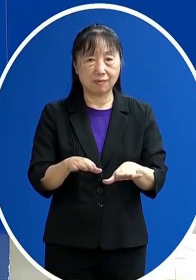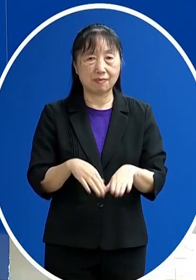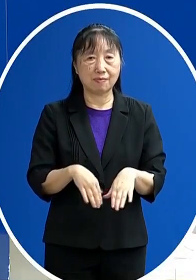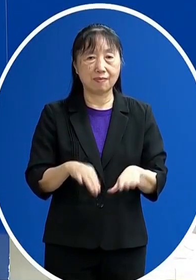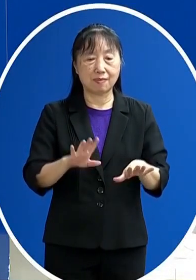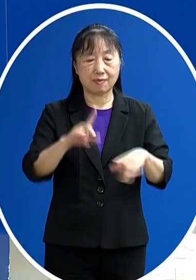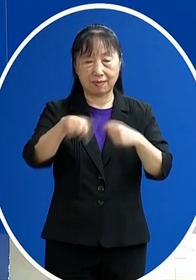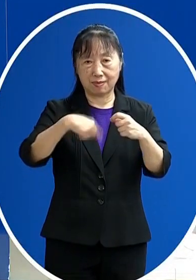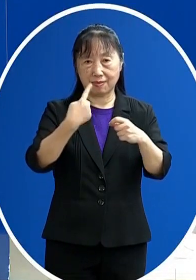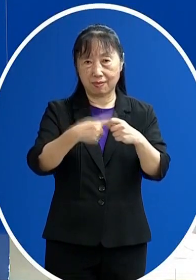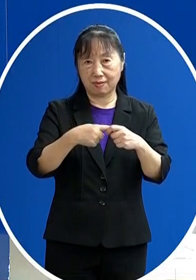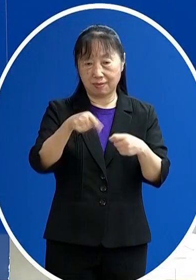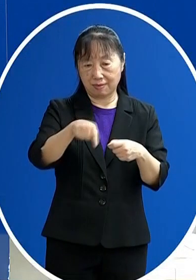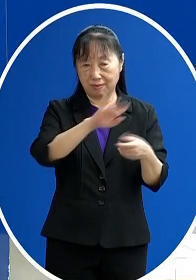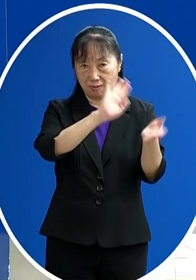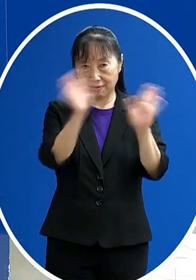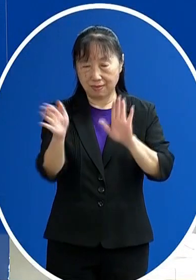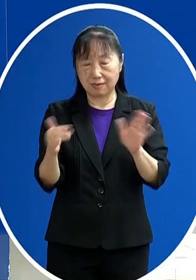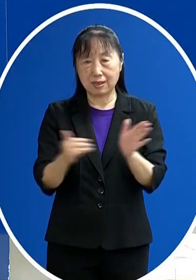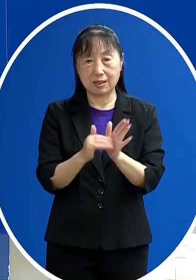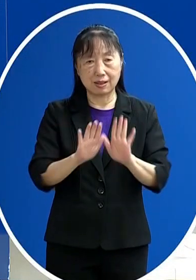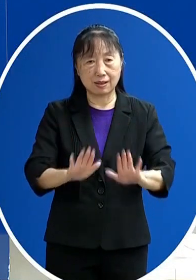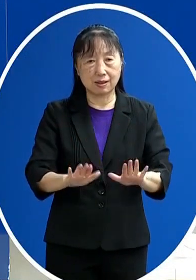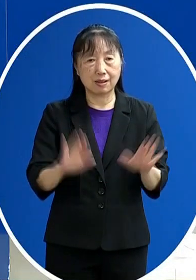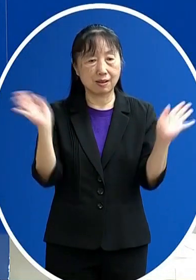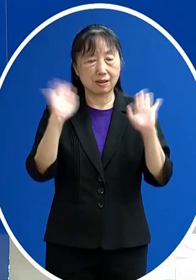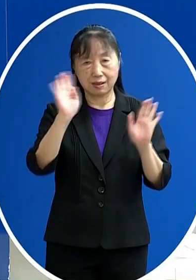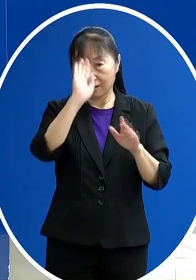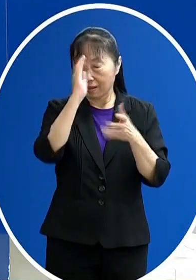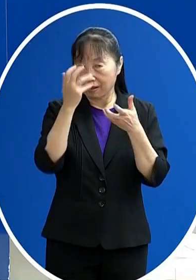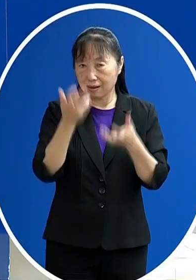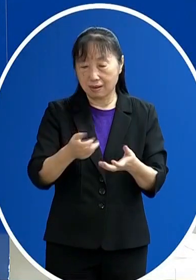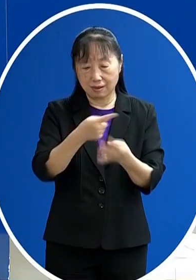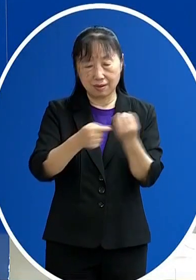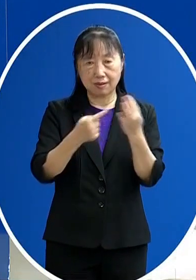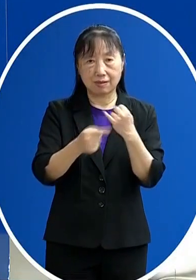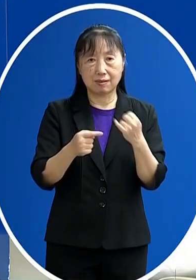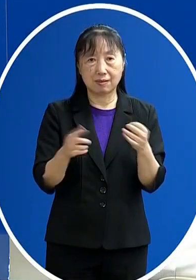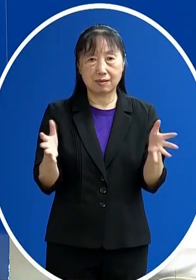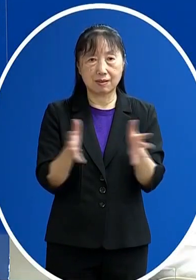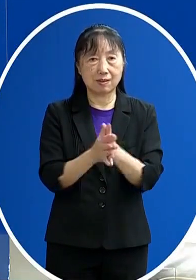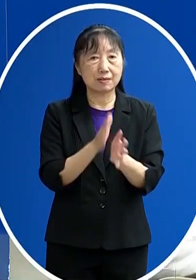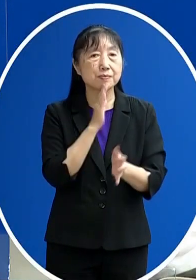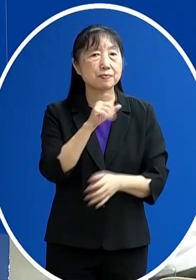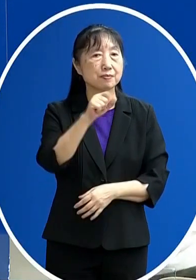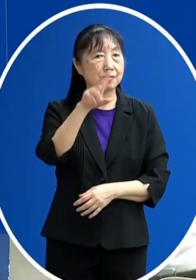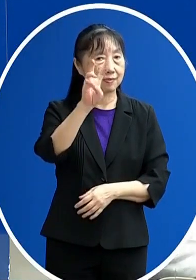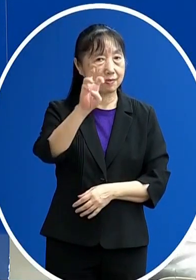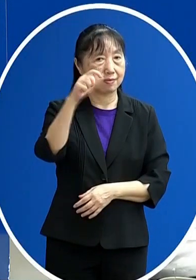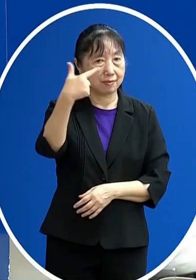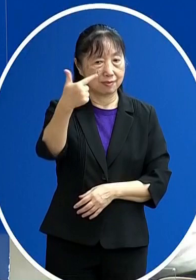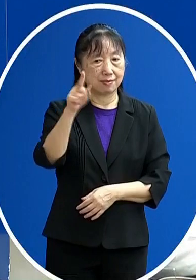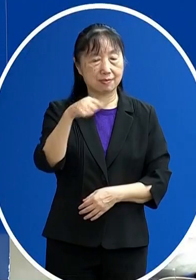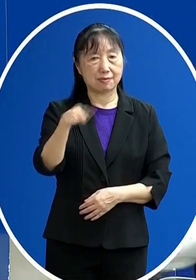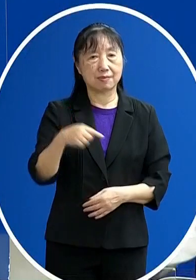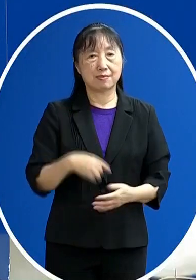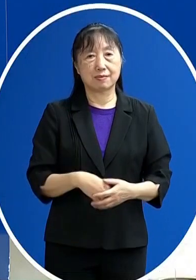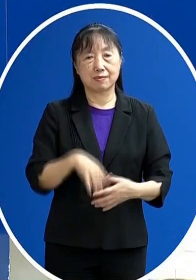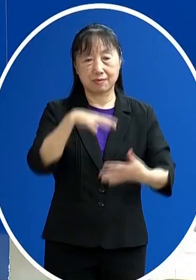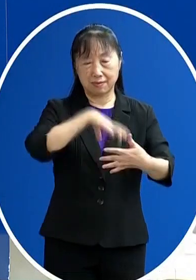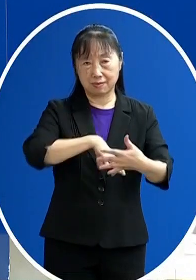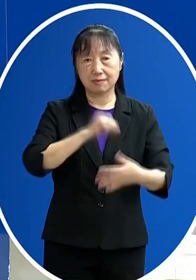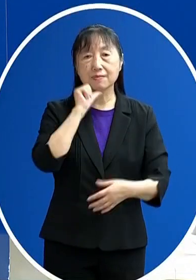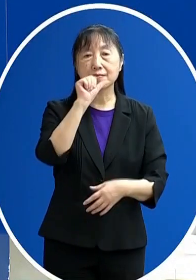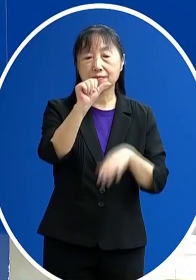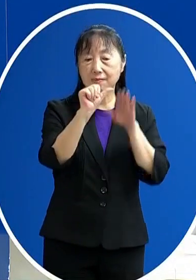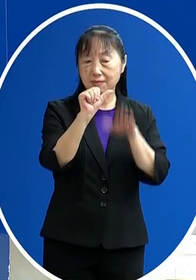年这波疫情到目前为止我们儿童重症的这个个案数累计是136位，其中五岁以